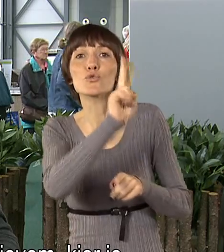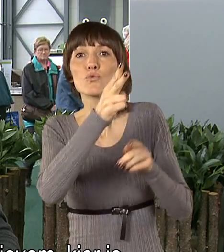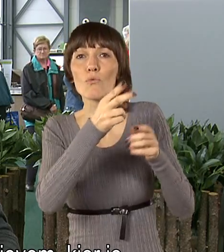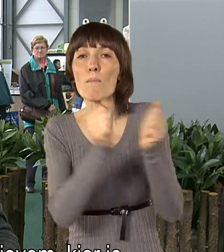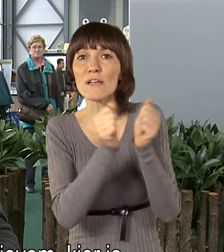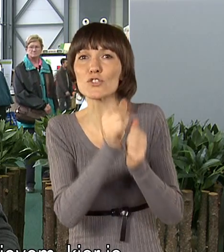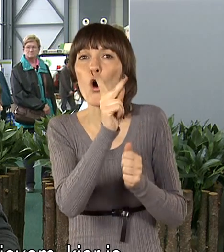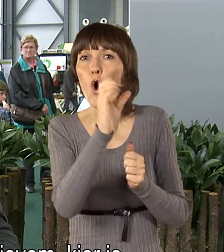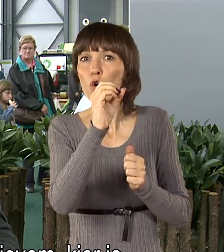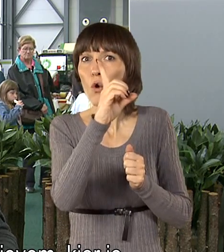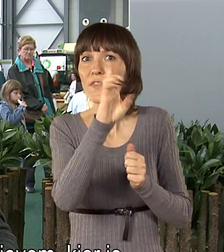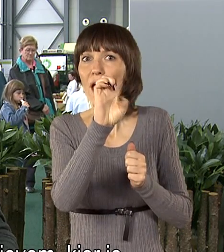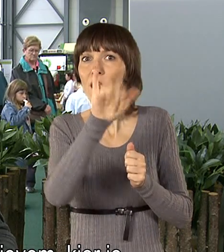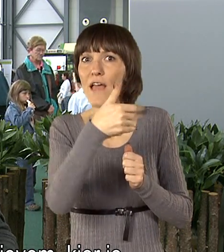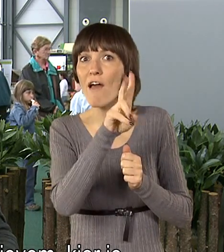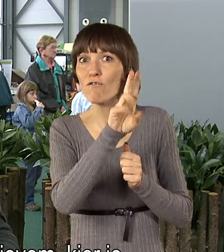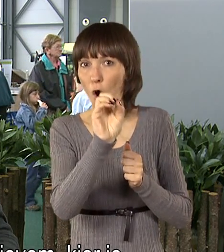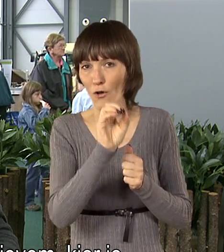je 50-metrski bazen, ne.